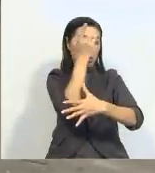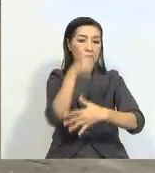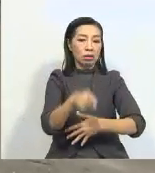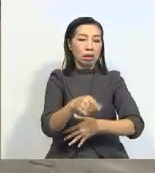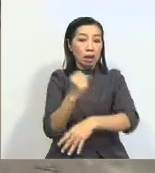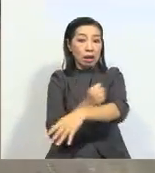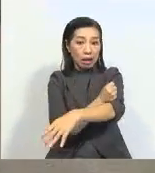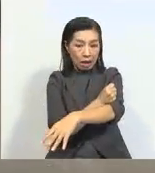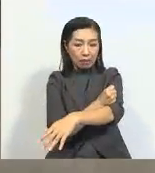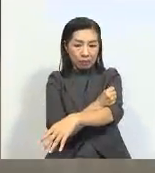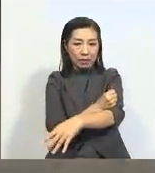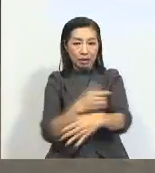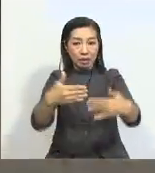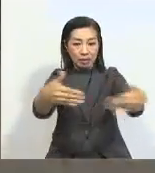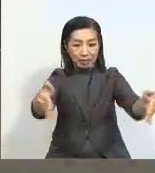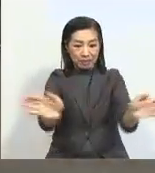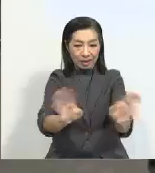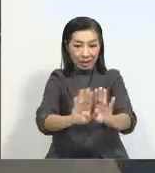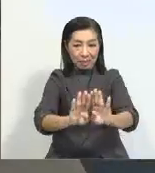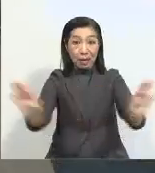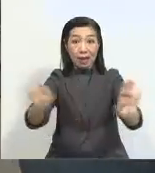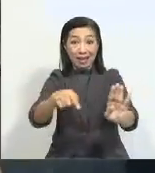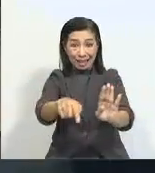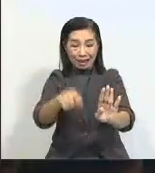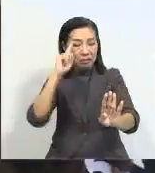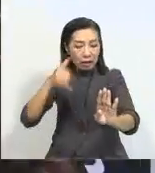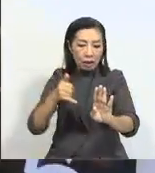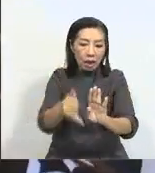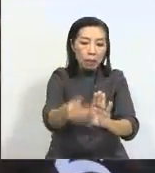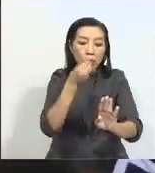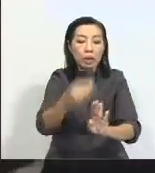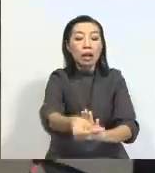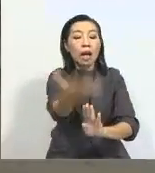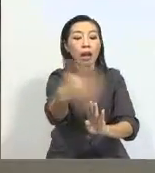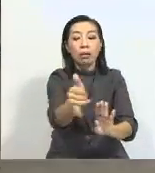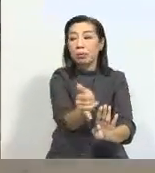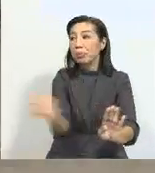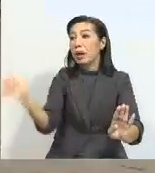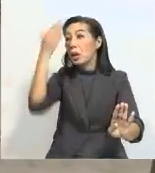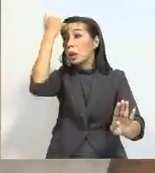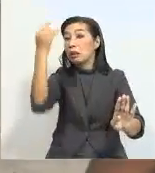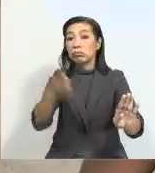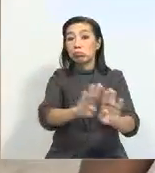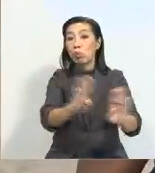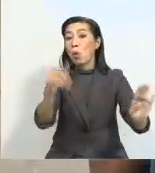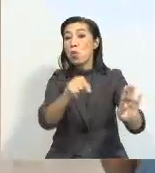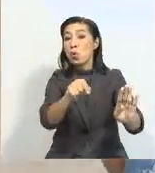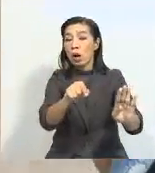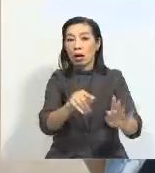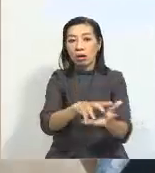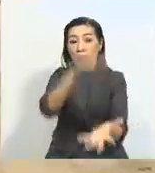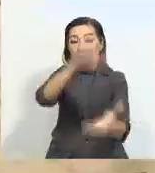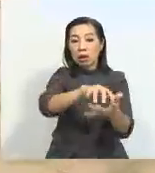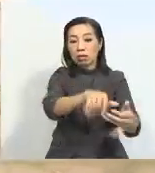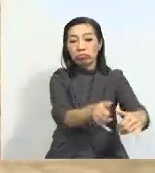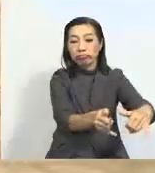ข้ลืมปิดประตูเนี่ยคือเปิดประตูทิ้งเอาไว้นานมากทำให้จระเข้หลุดออกไปหลังจากเกิดเรื่องค่ะทางปลัดอำเภอได้เข้